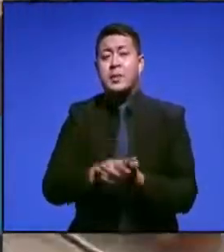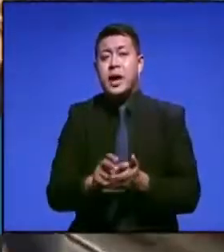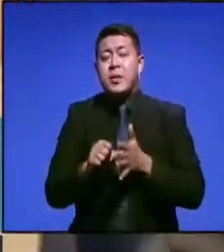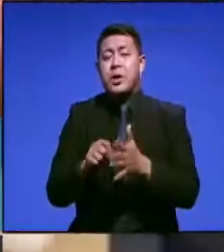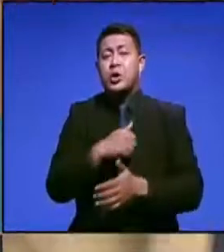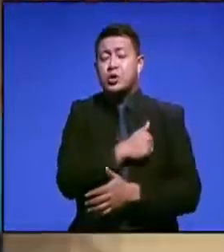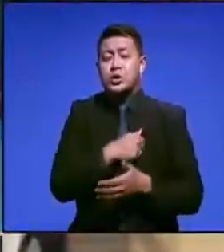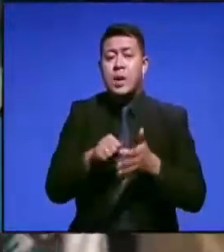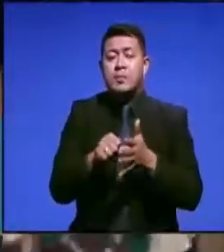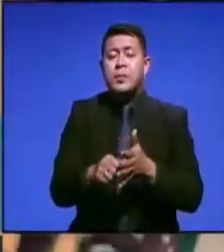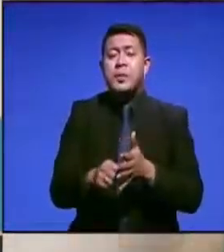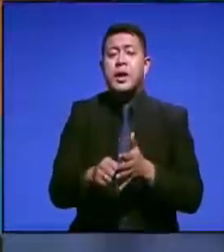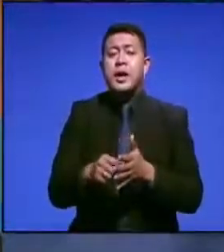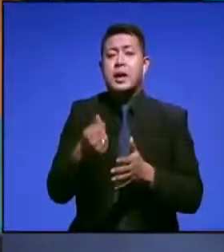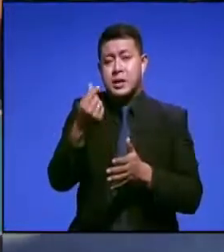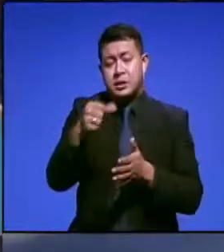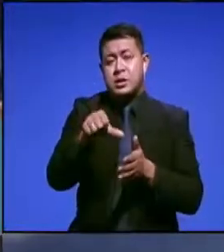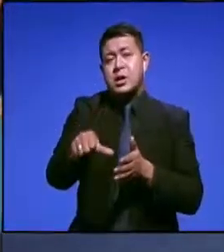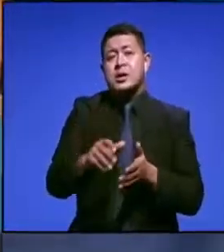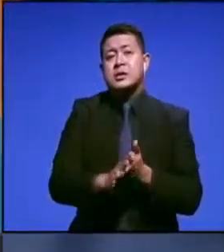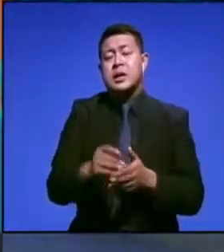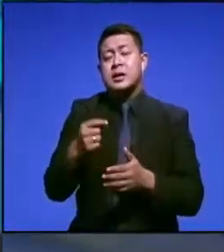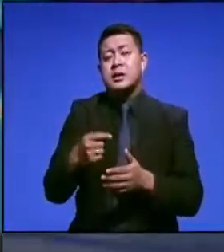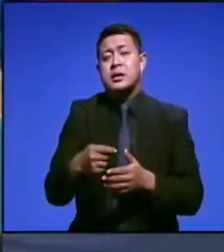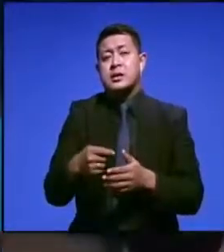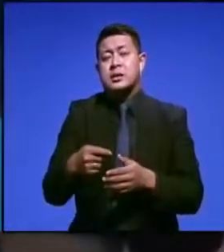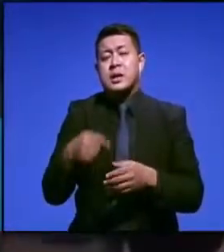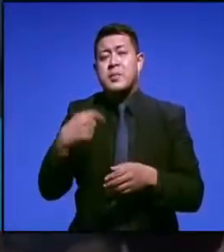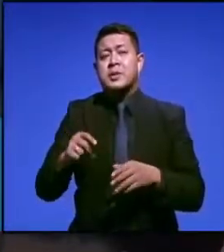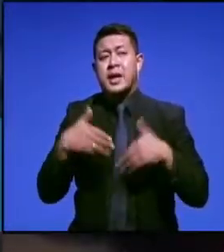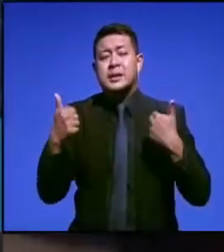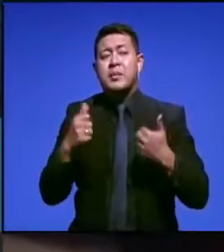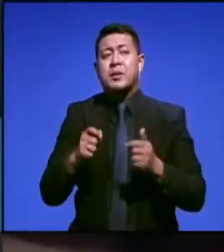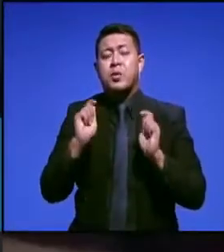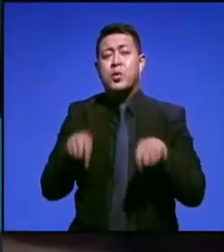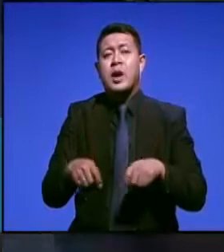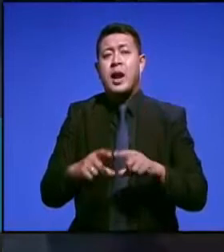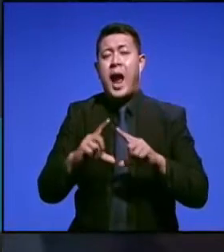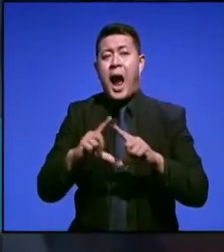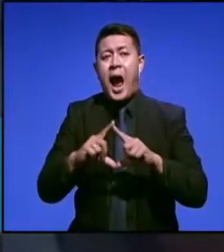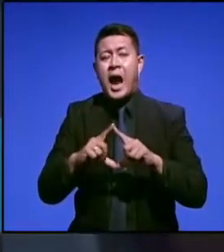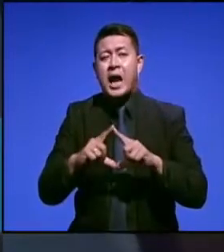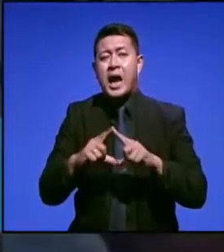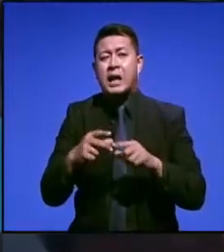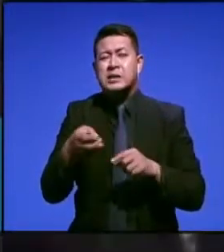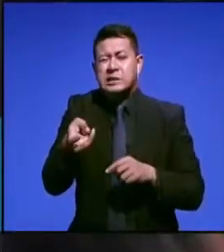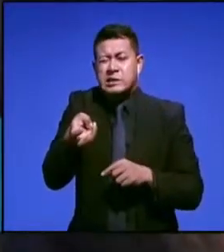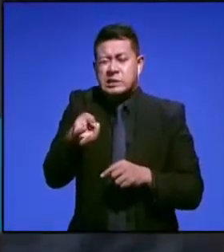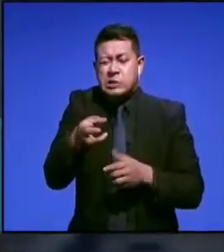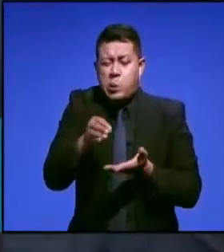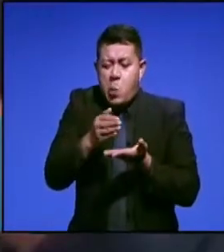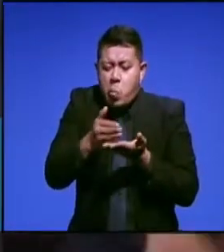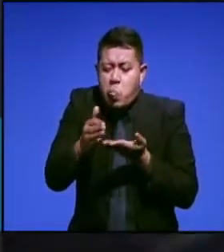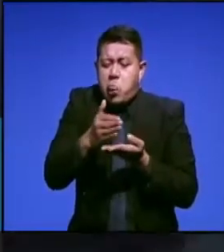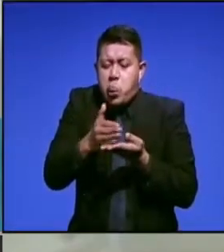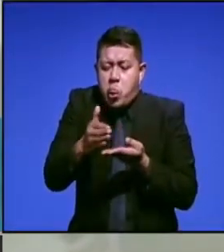bansos, pemberian insentif, hingga kinerja Kementerian Kesehatan akibat penggunaan anggaran yang sangat minimalis. Dari